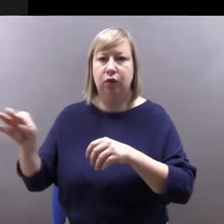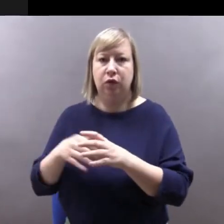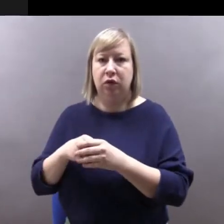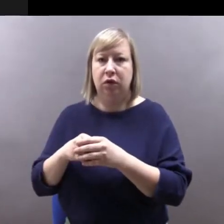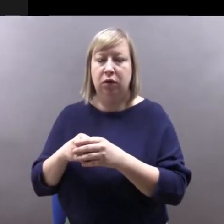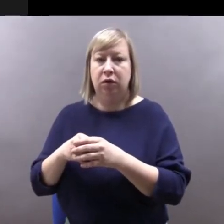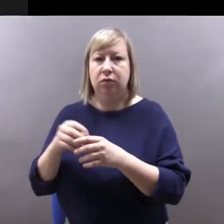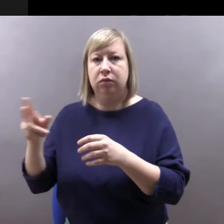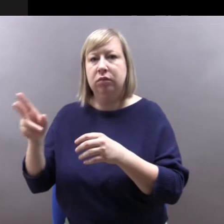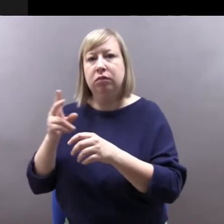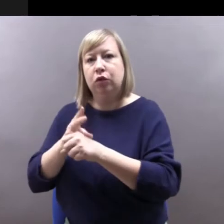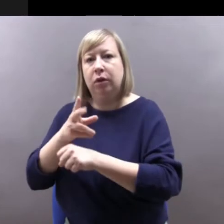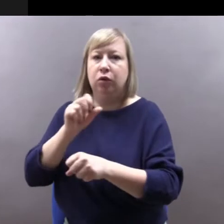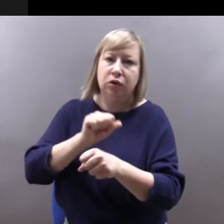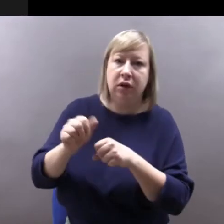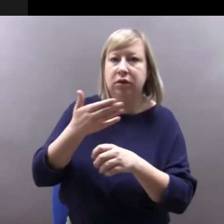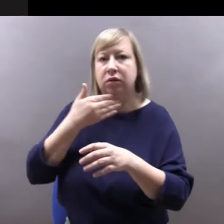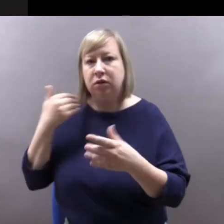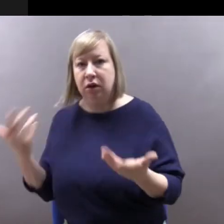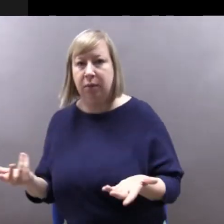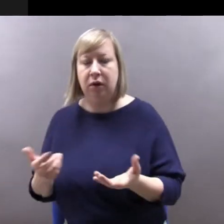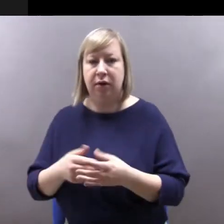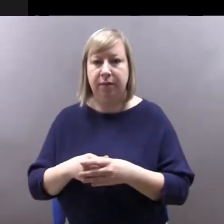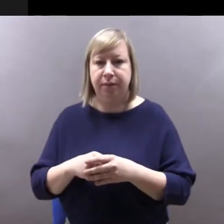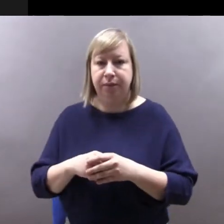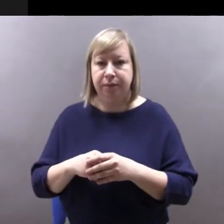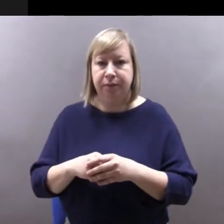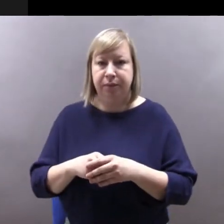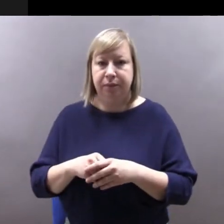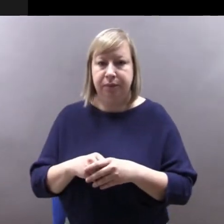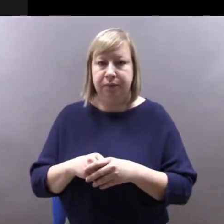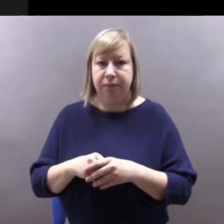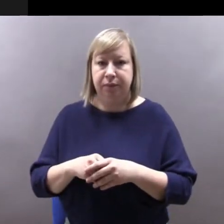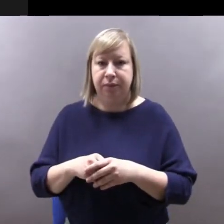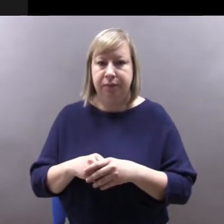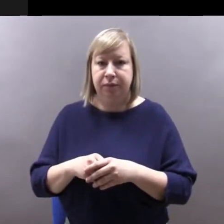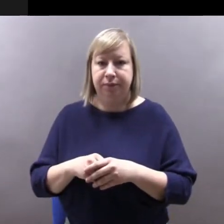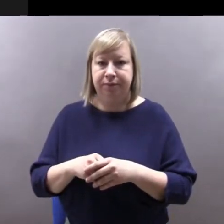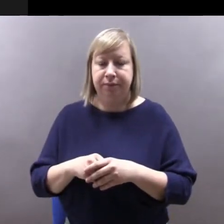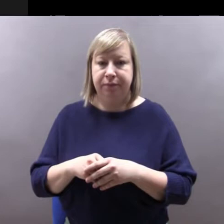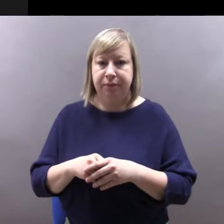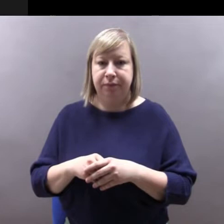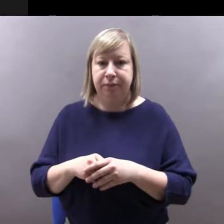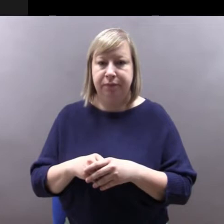na przykład urzędu, w deklaracji dostępności albo w takich miejscach o urzędzie?